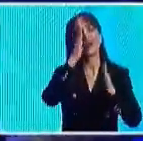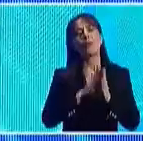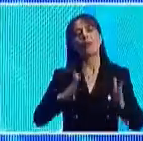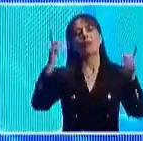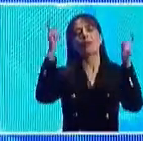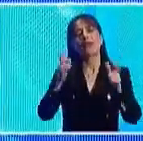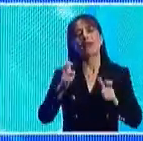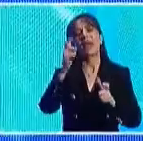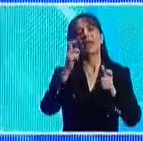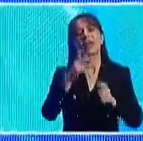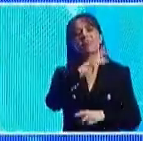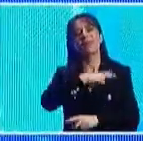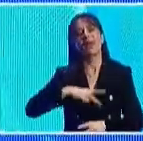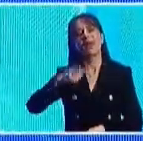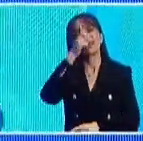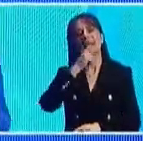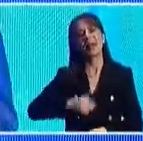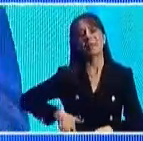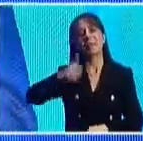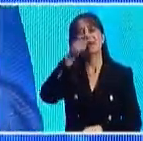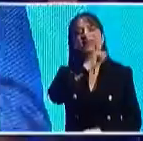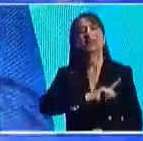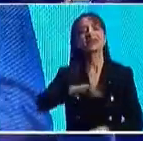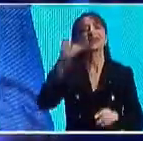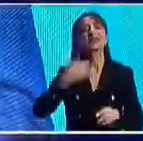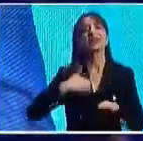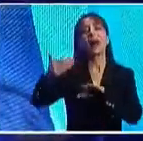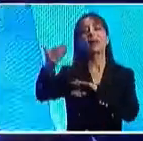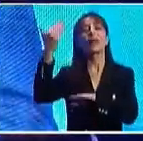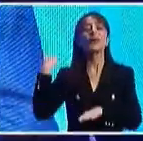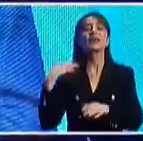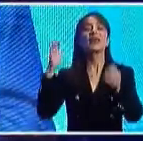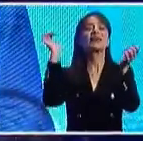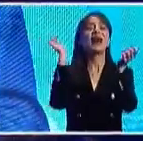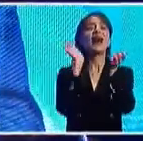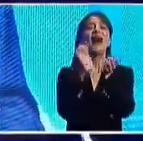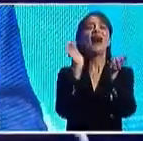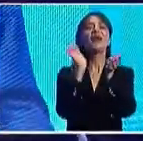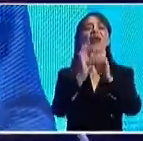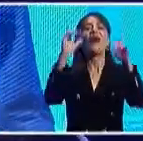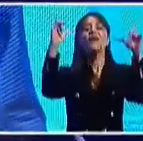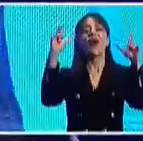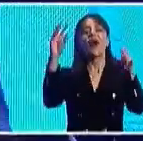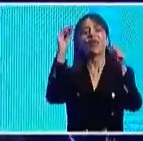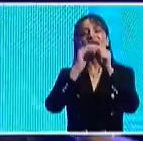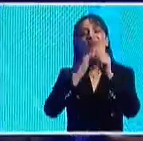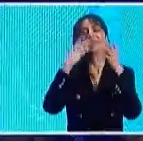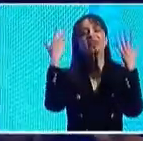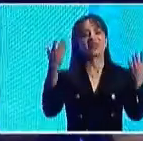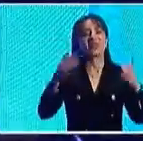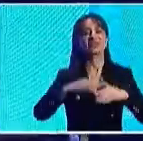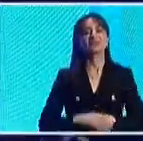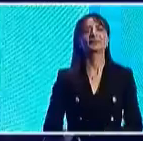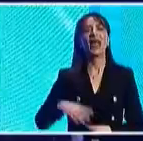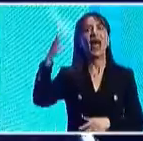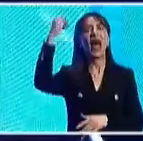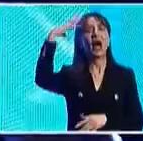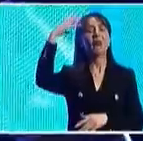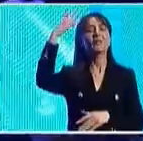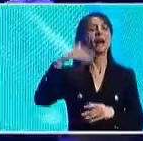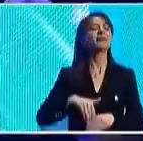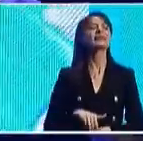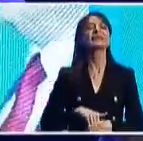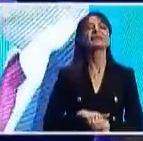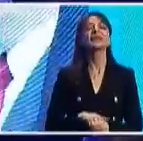Başkanı adayımız Sayın Murat Kurum. Ben öncelikle aile fotoğrafımız için AK Parti,